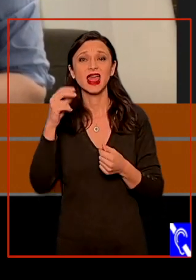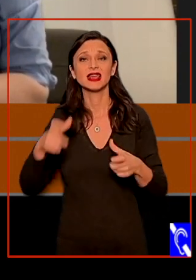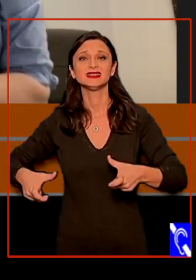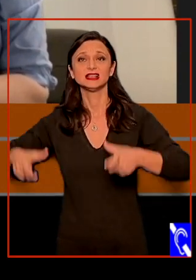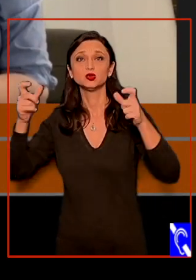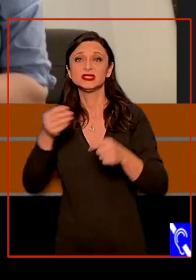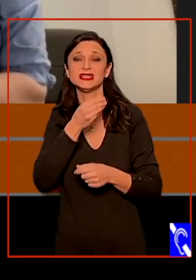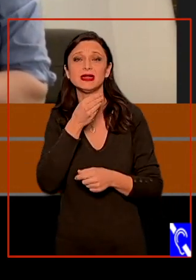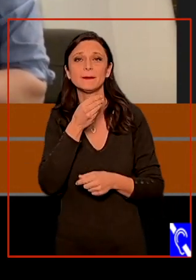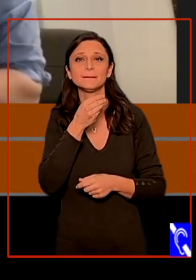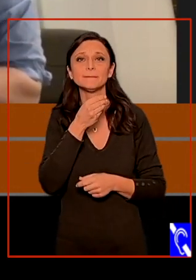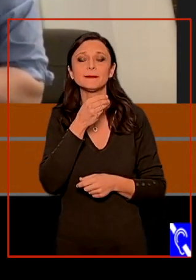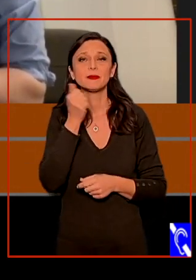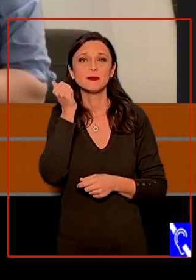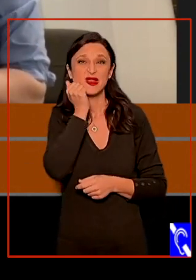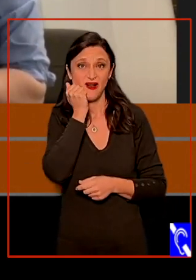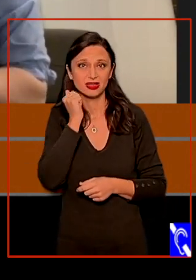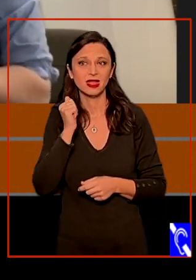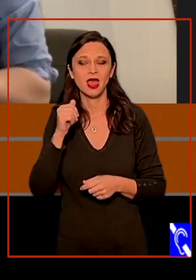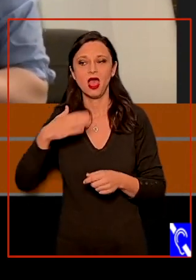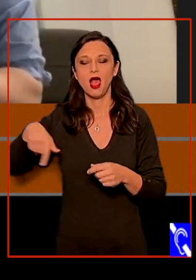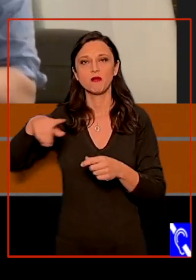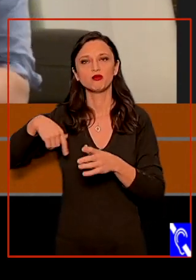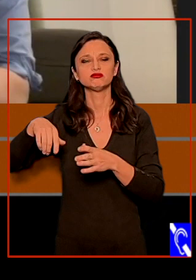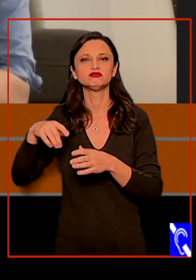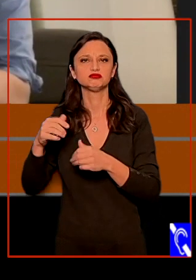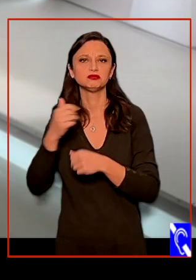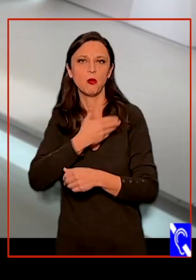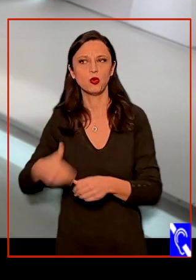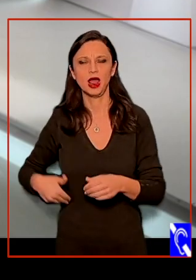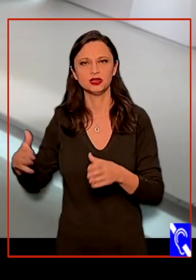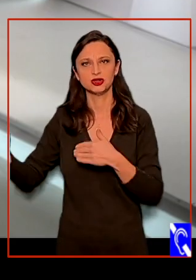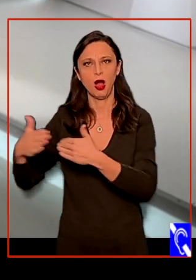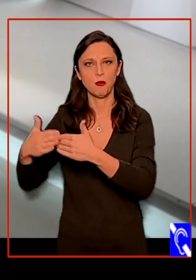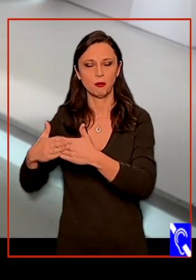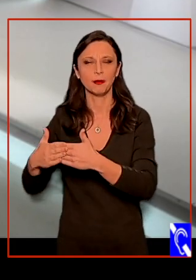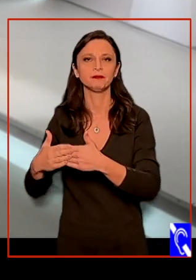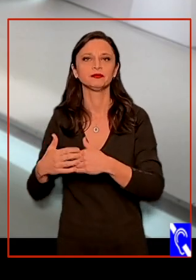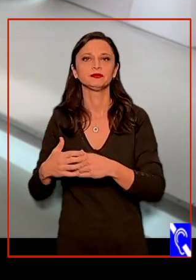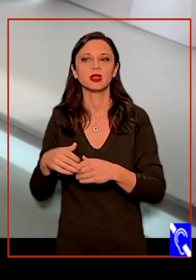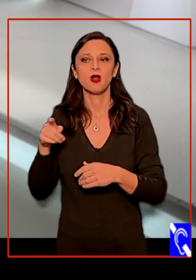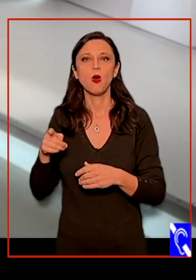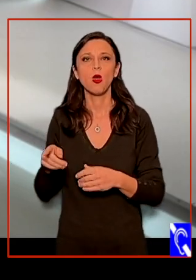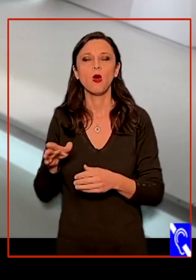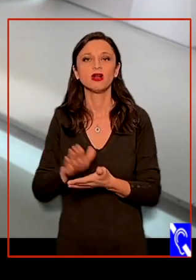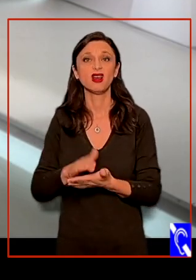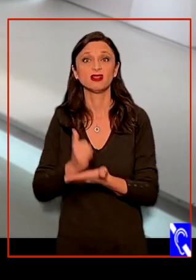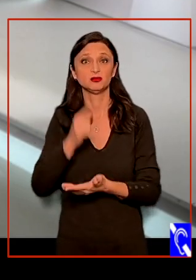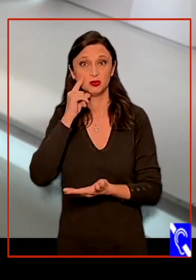publici, trei instituții din apropierea Bucureștiului, mai exact din județul Ilfov, unde per total